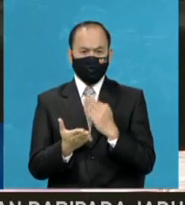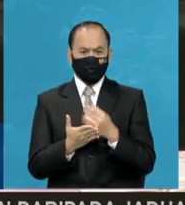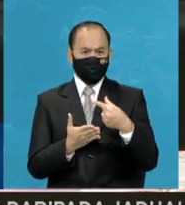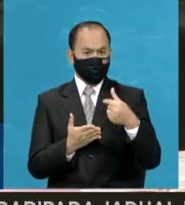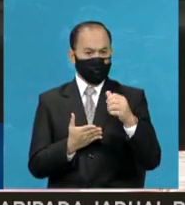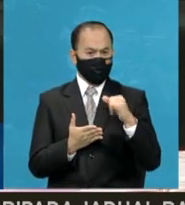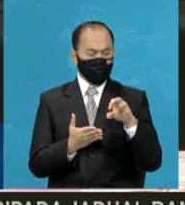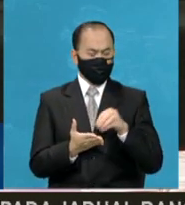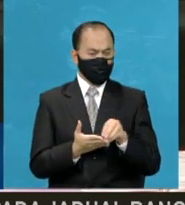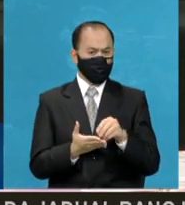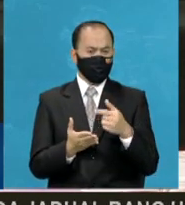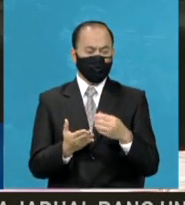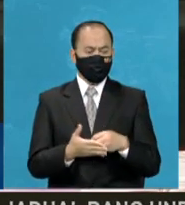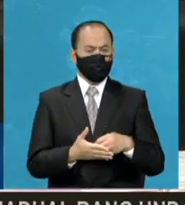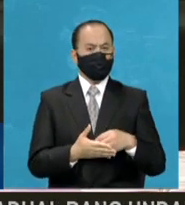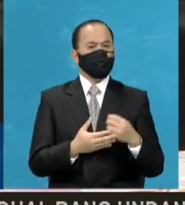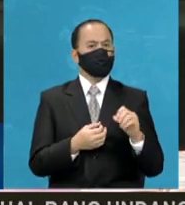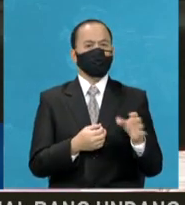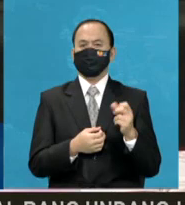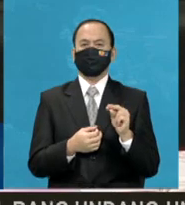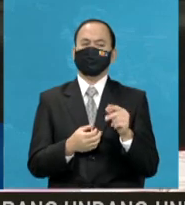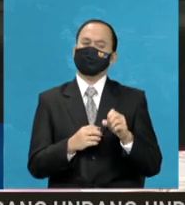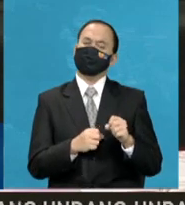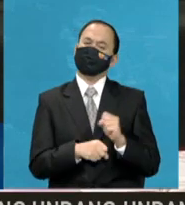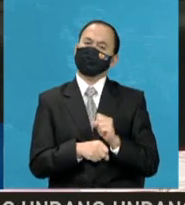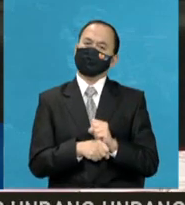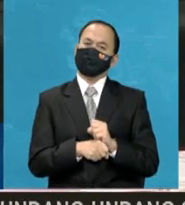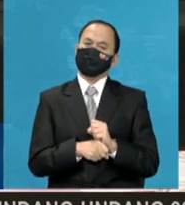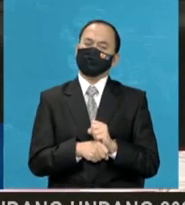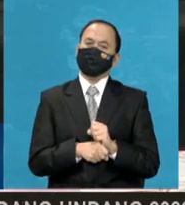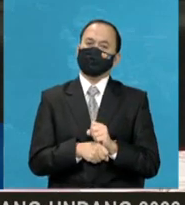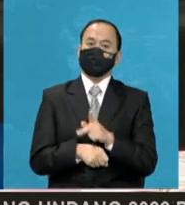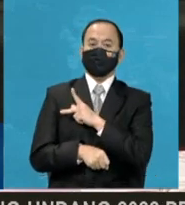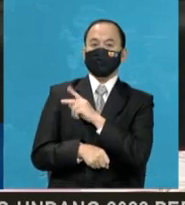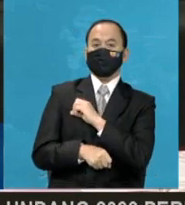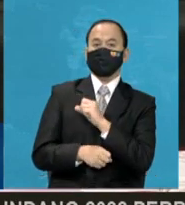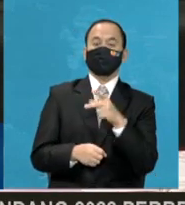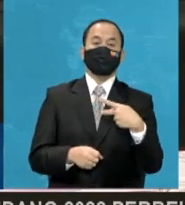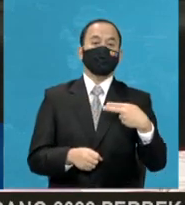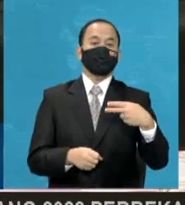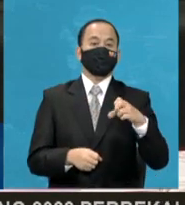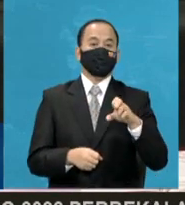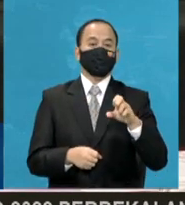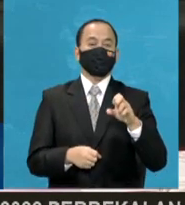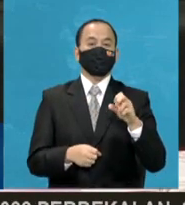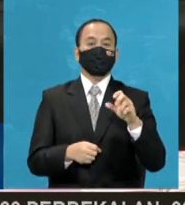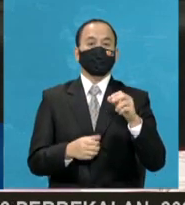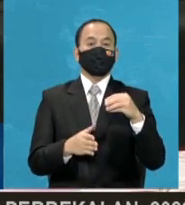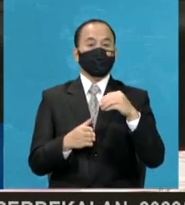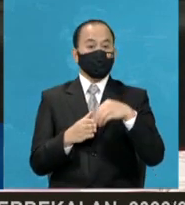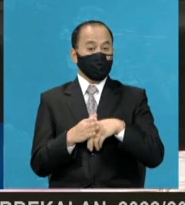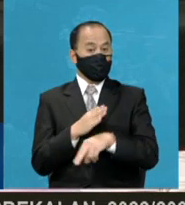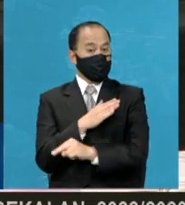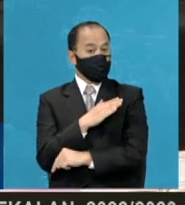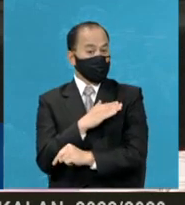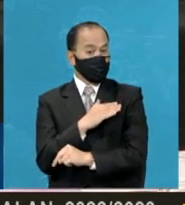kerajaan Hai sebagaimana yang dimaklumi kan oleh Kementerian hwat Dalam Negeri di dalam sidang media sebelum